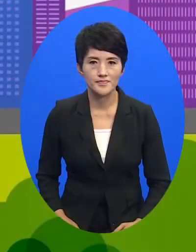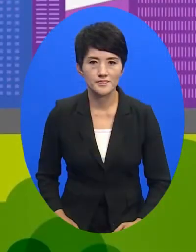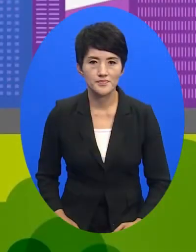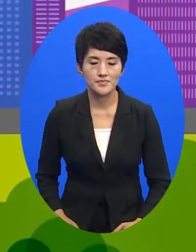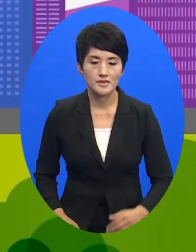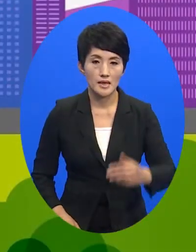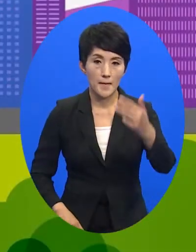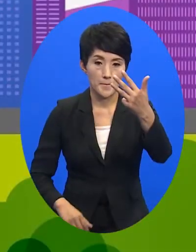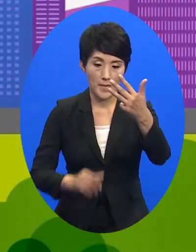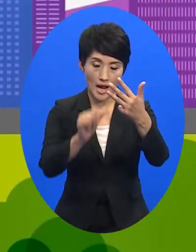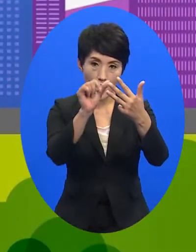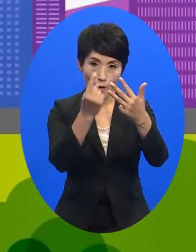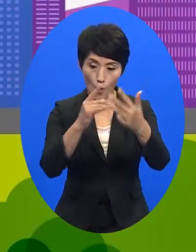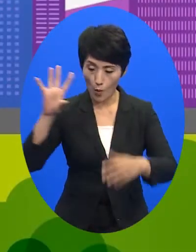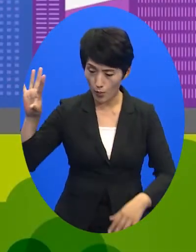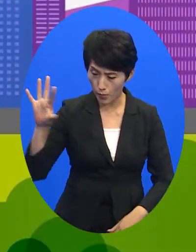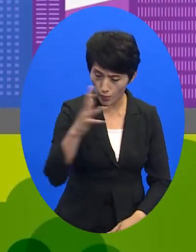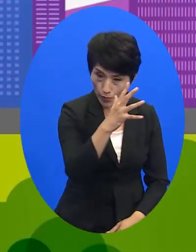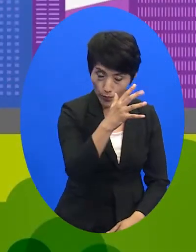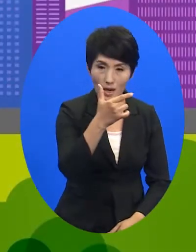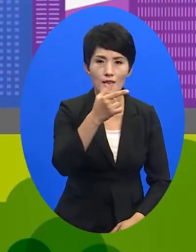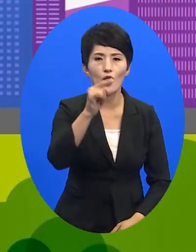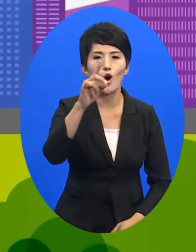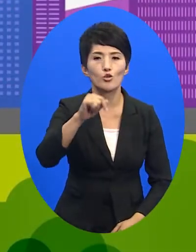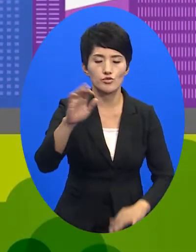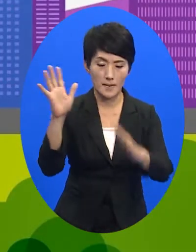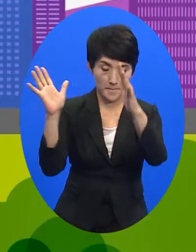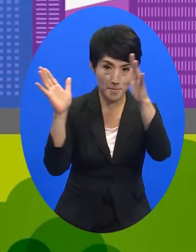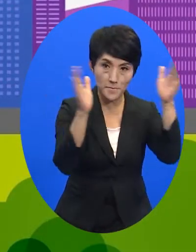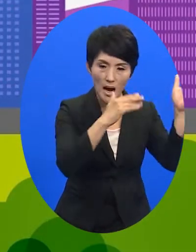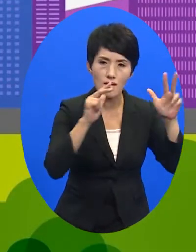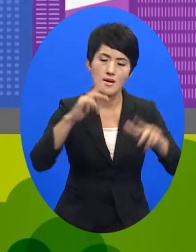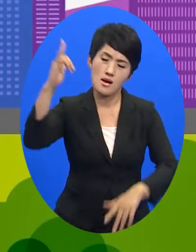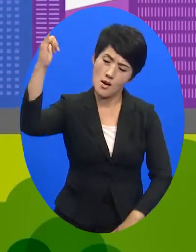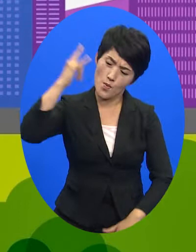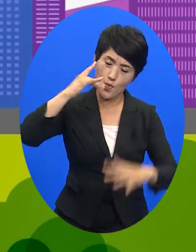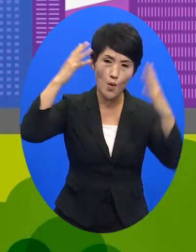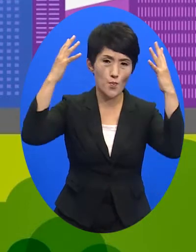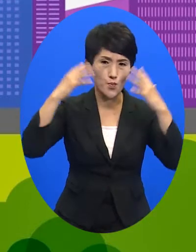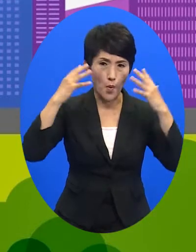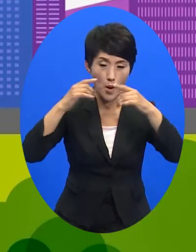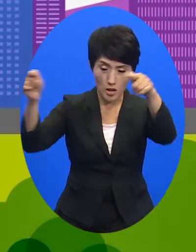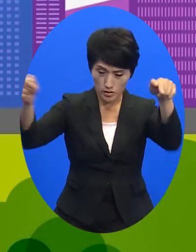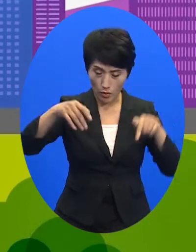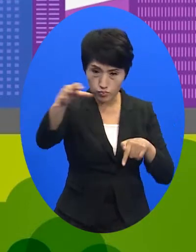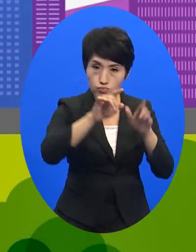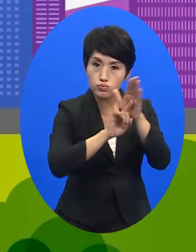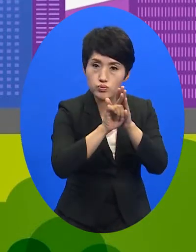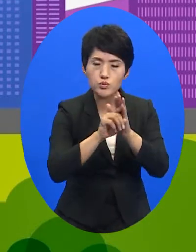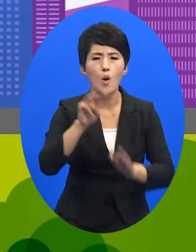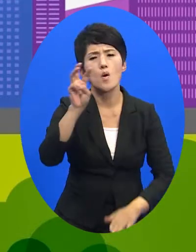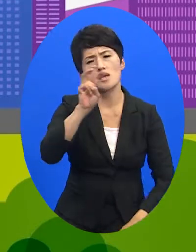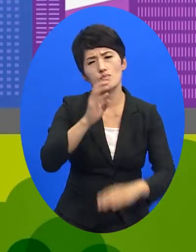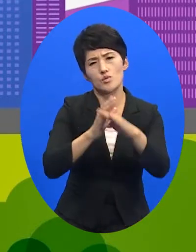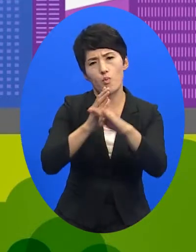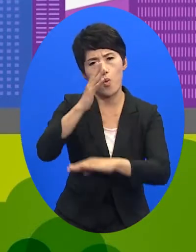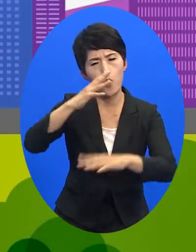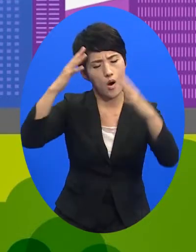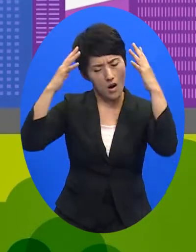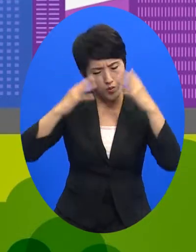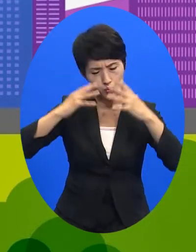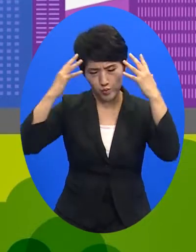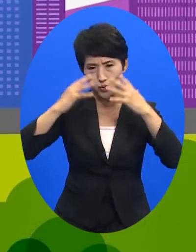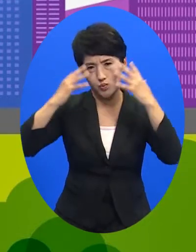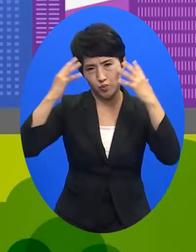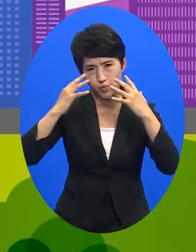제8호 태풍 너구리가 지나가고 무더위가 찾아왔습니다. 전국적으로 30도 내외의 기온을 보이며 무척 더운 날이